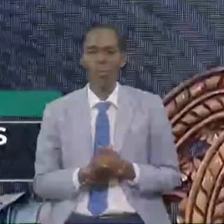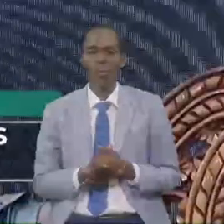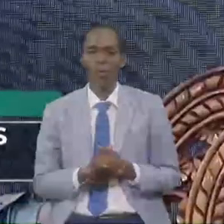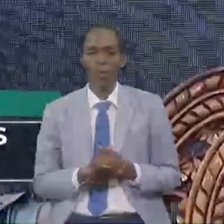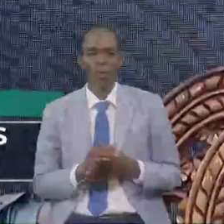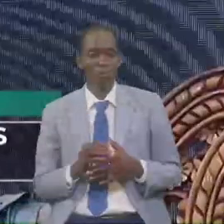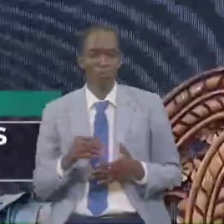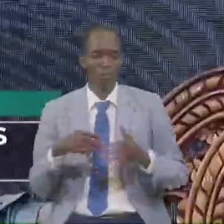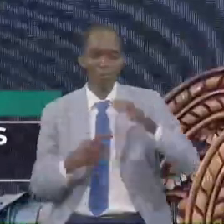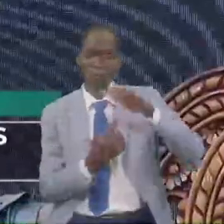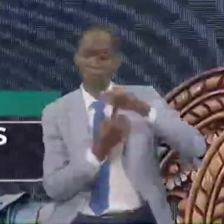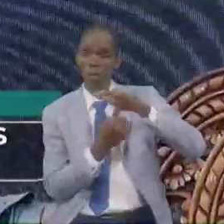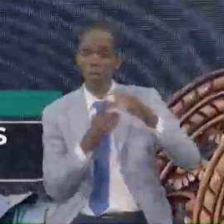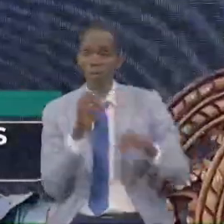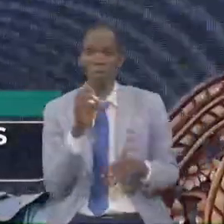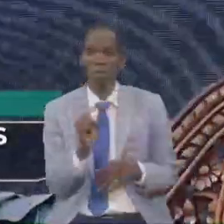Comment devenir héros?